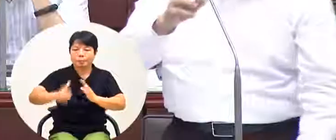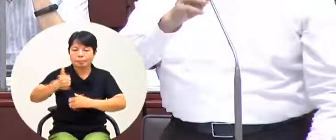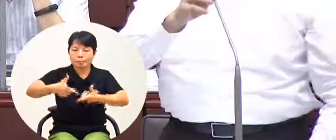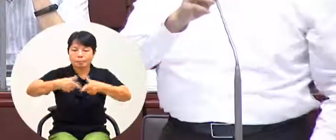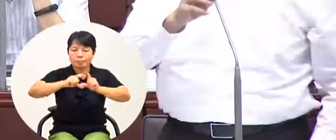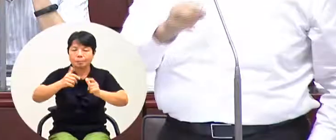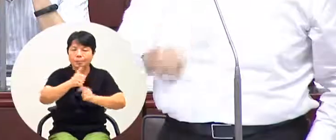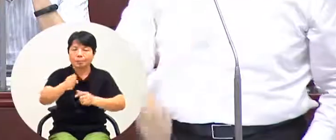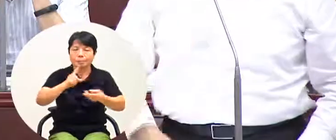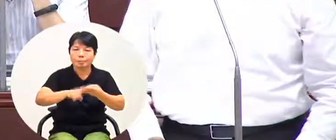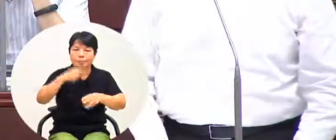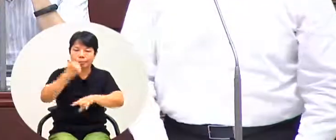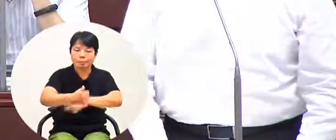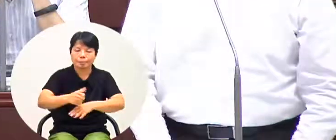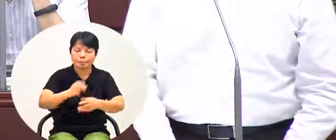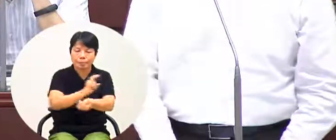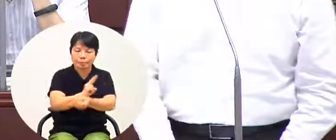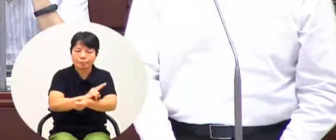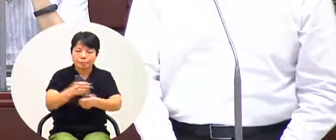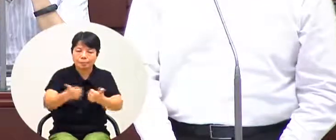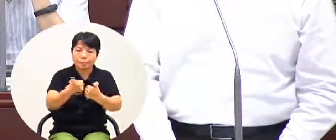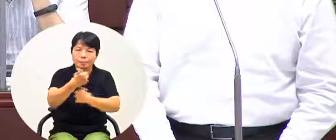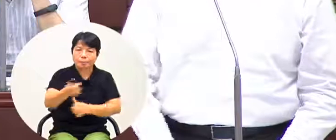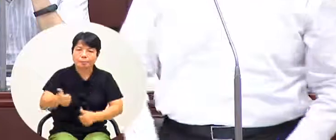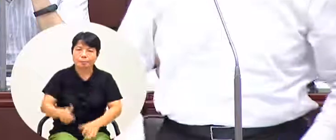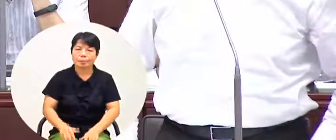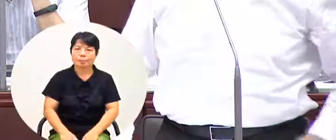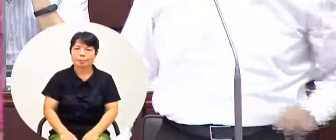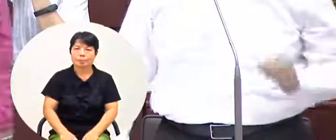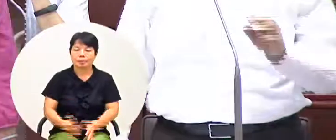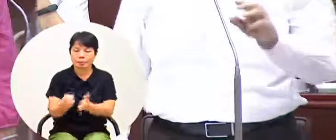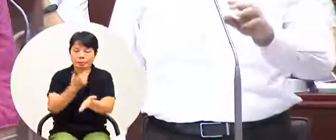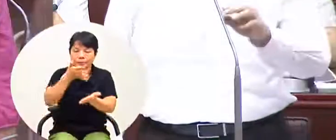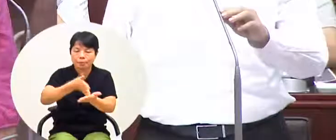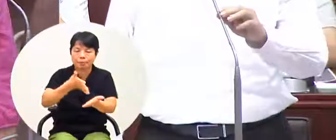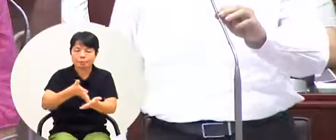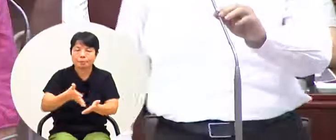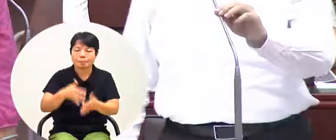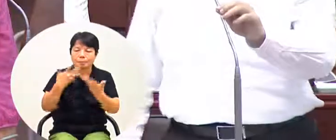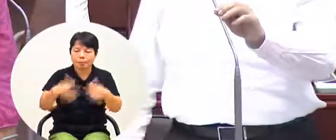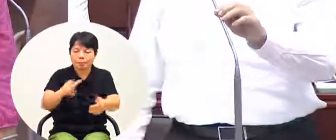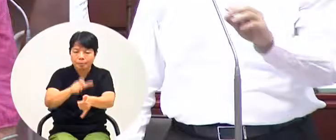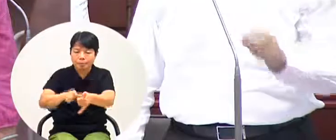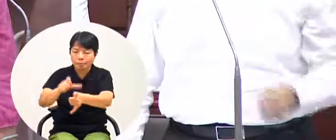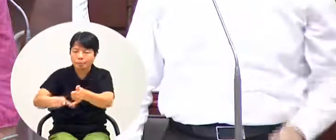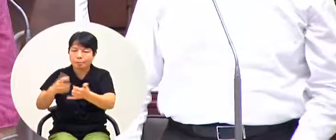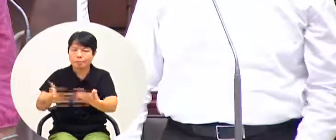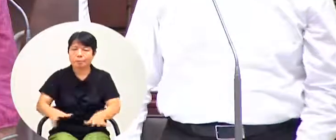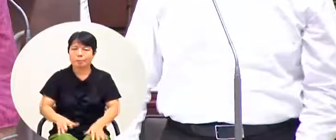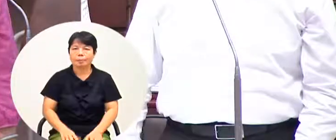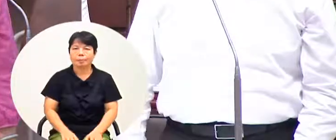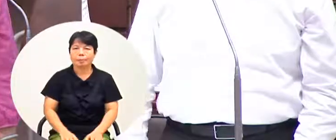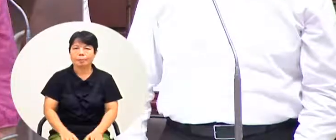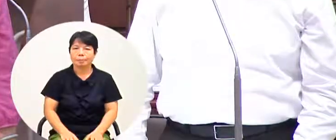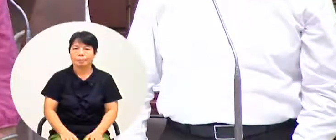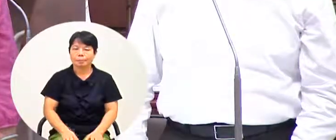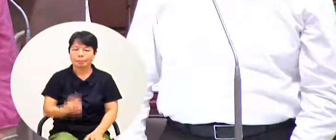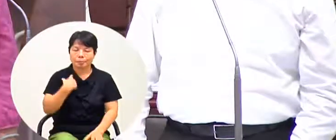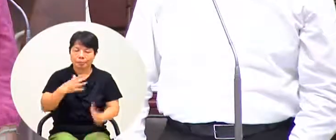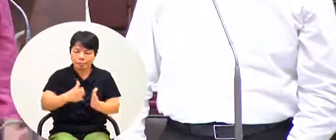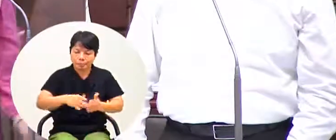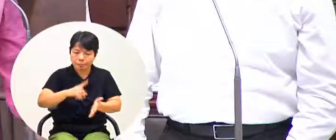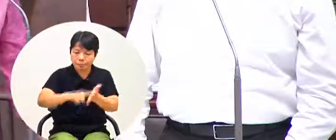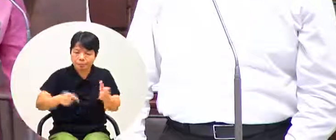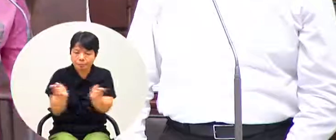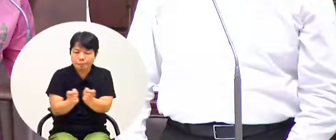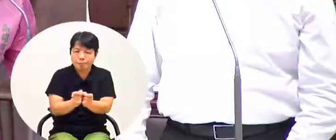员哦，举完头多啊。有很多案，那我在这边做简易，就主案来做一个说明。 谢